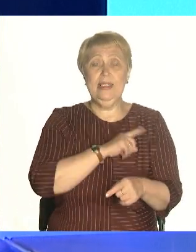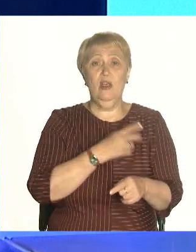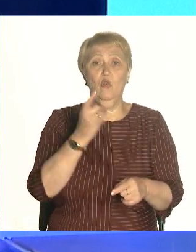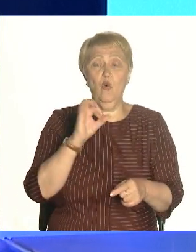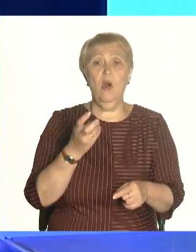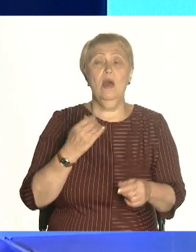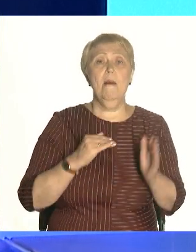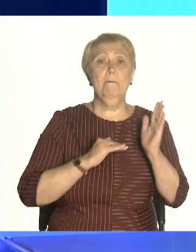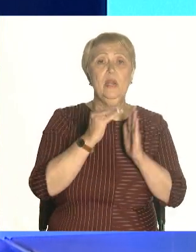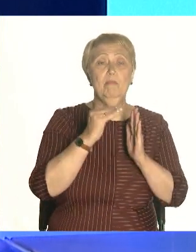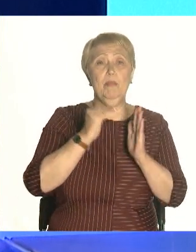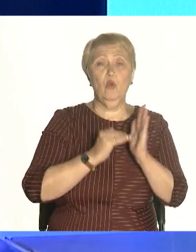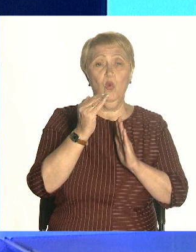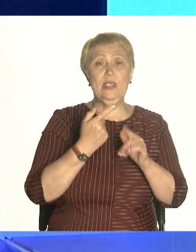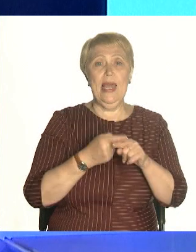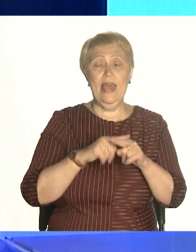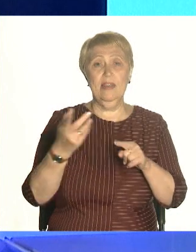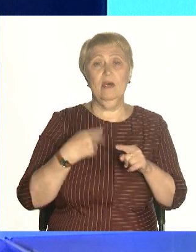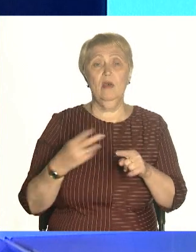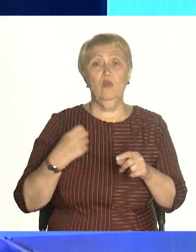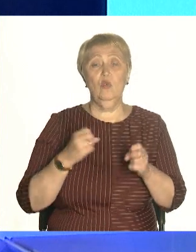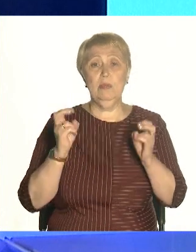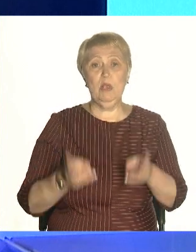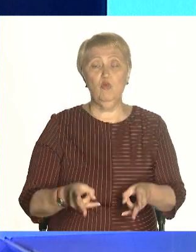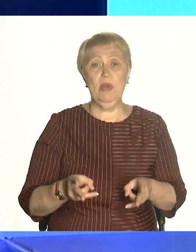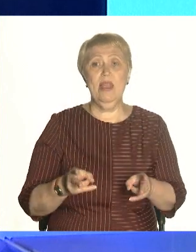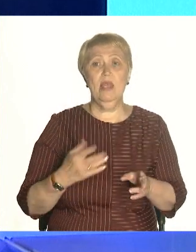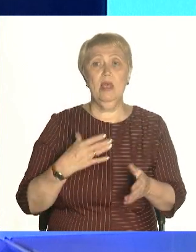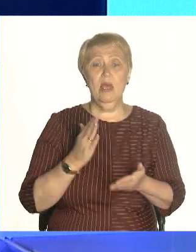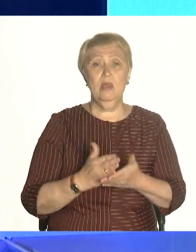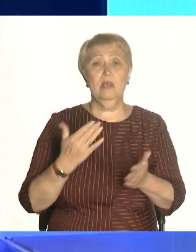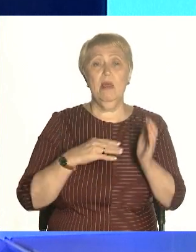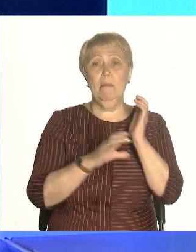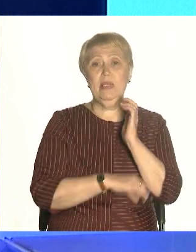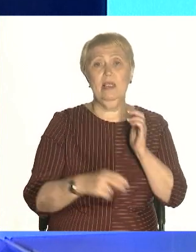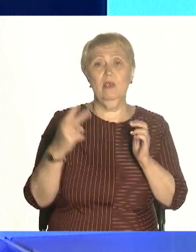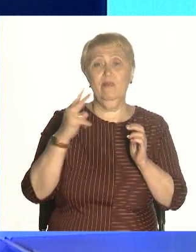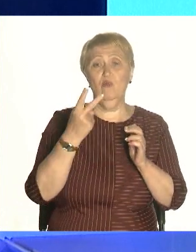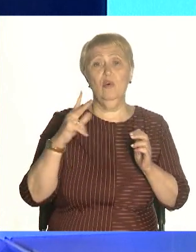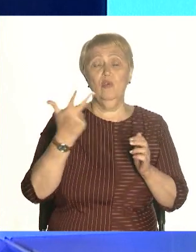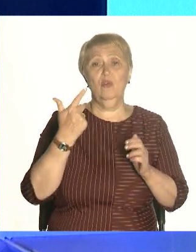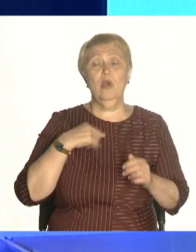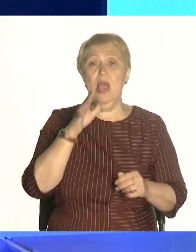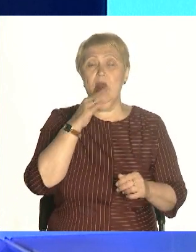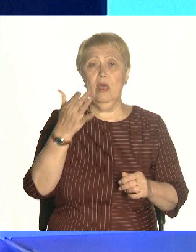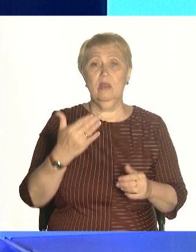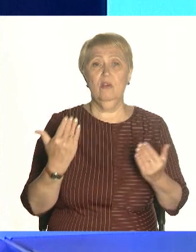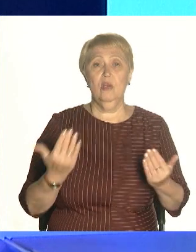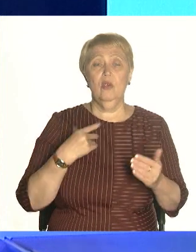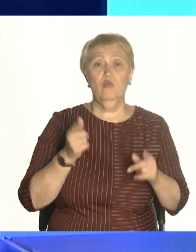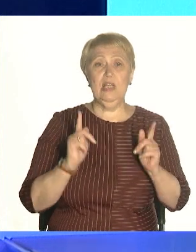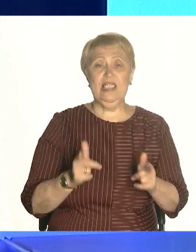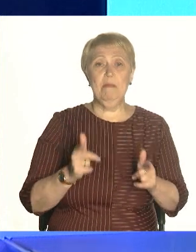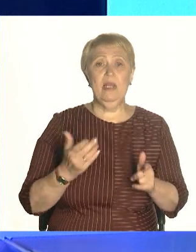прирост этих преступлений мы отмечаем уже в течение последних, наверное, 2-3 лет. И он достаточно стабильный